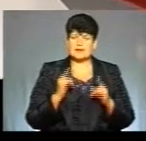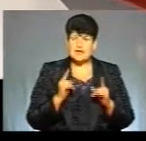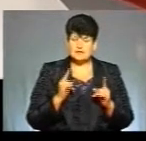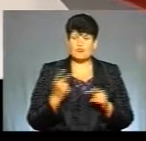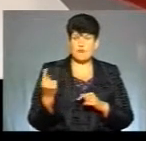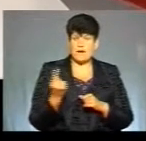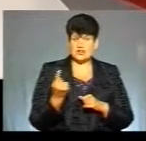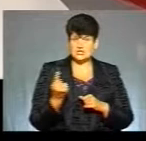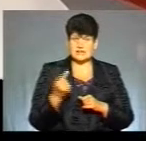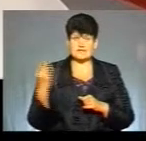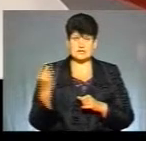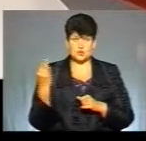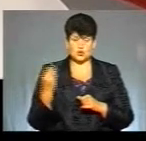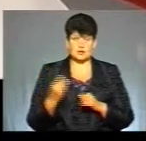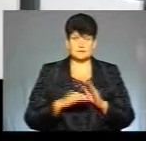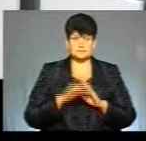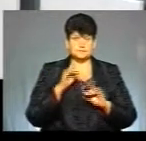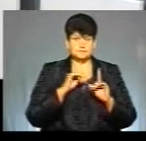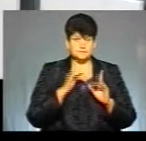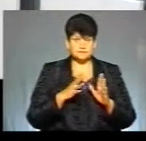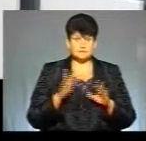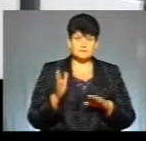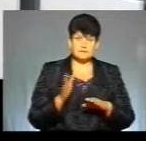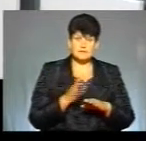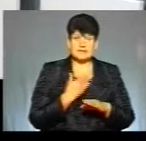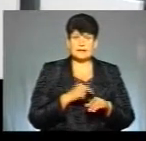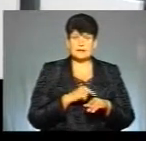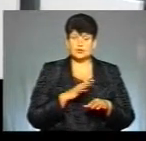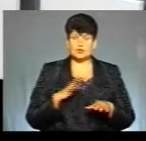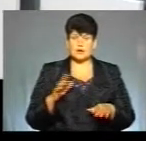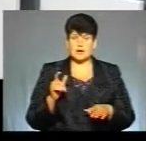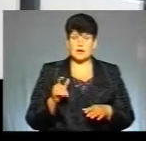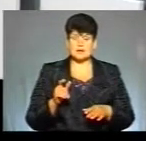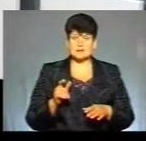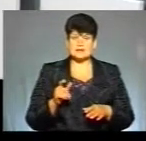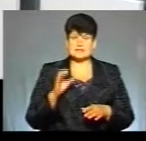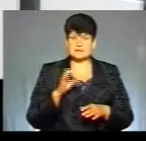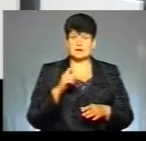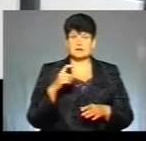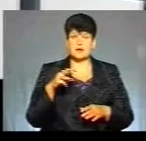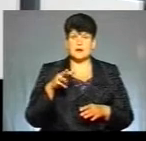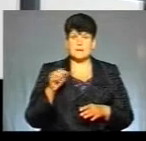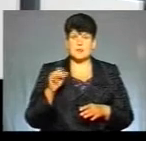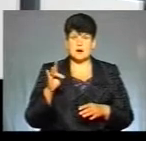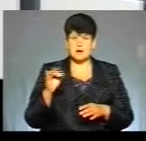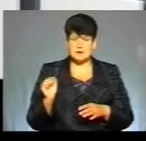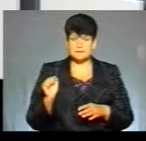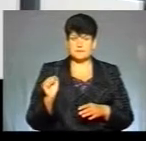вперше в історії парламенту зняли недоторканність з Степана Хмари, так, який